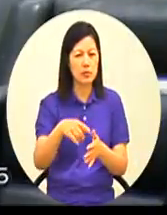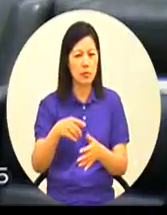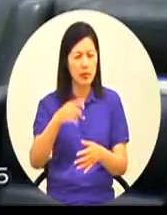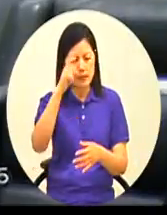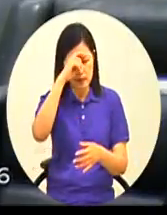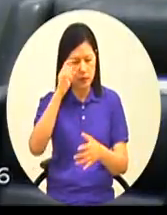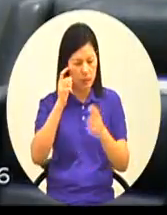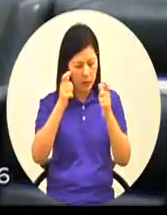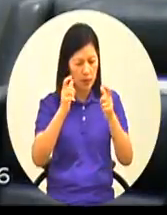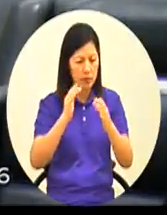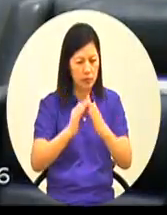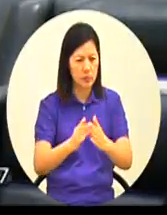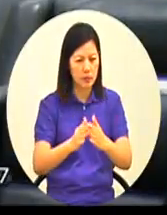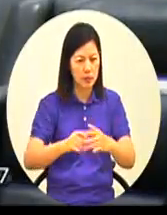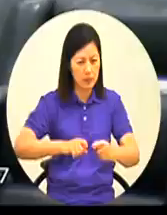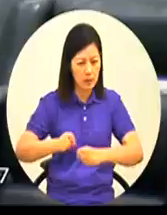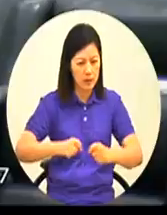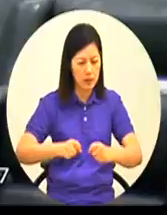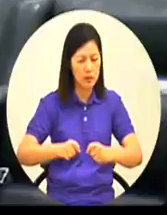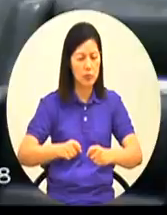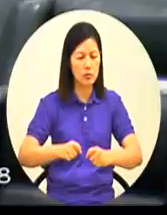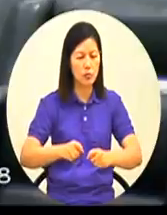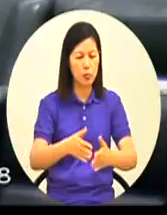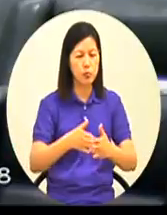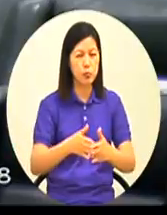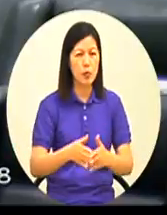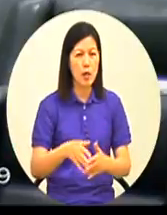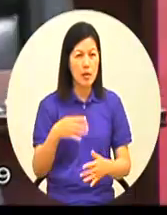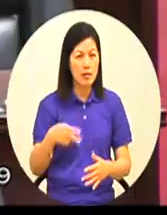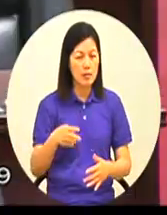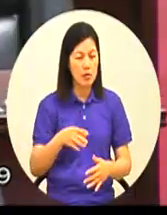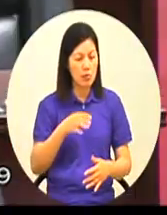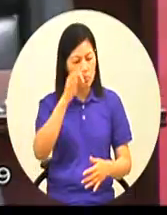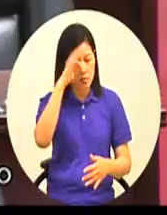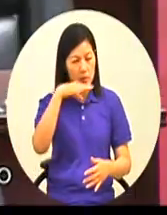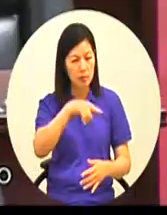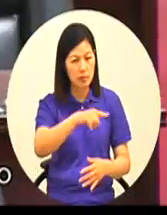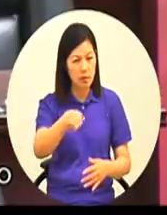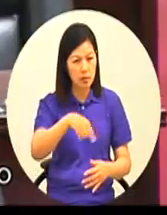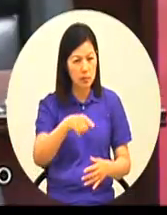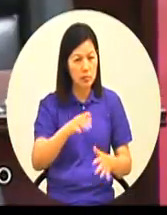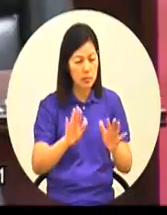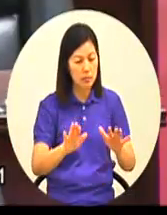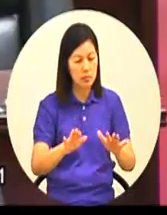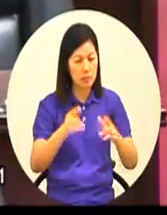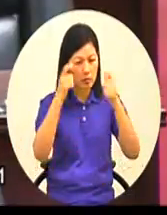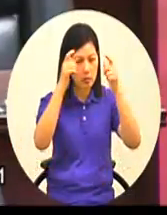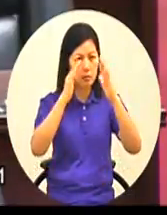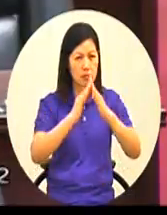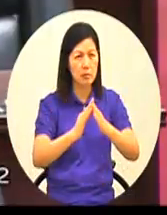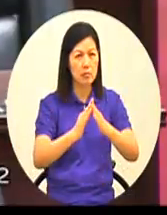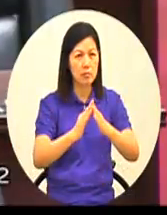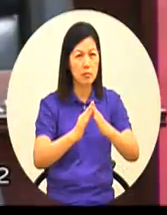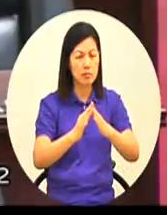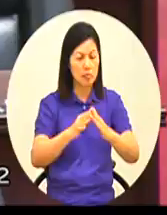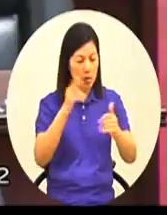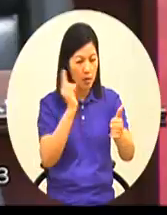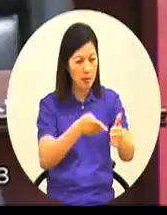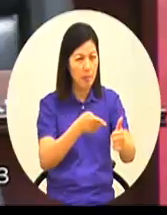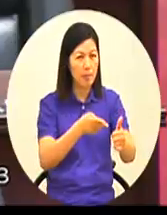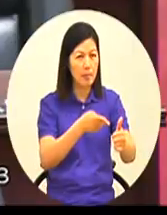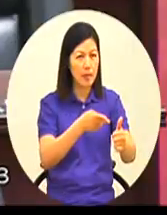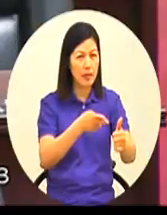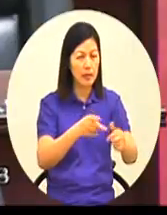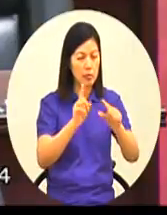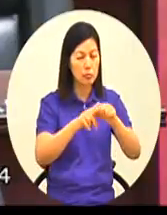个重要的计划。那我现在看到的是说，我们目前高雄市已经有做了，也委托这个